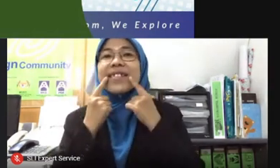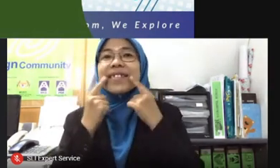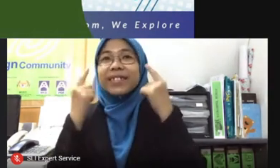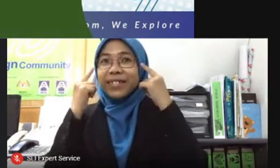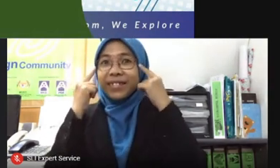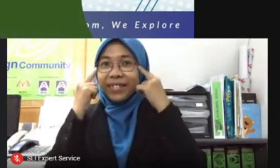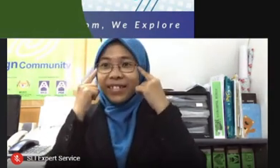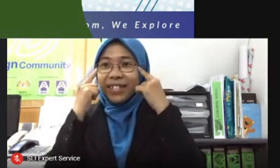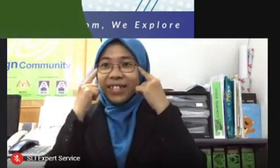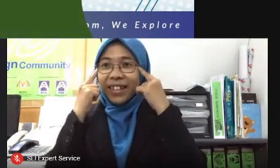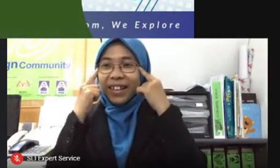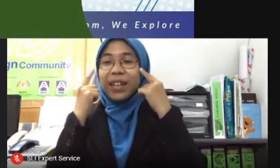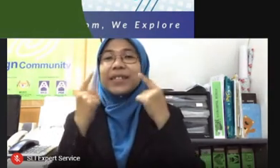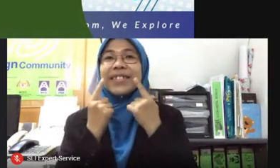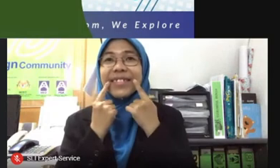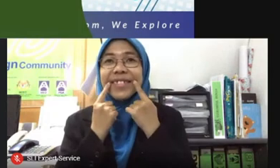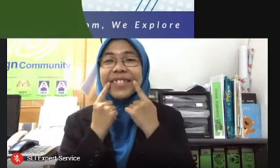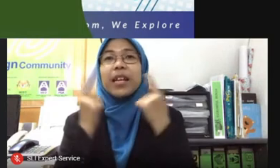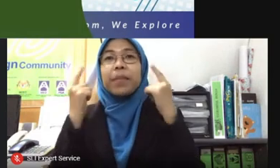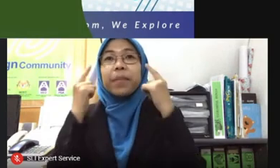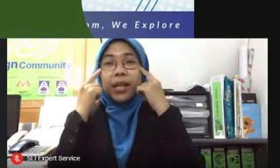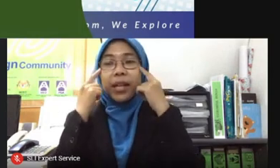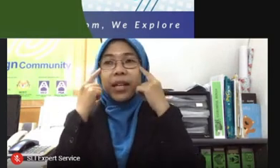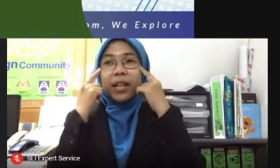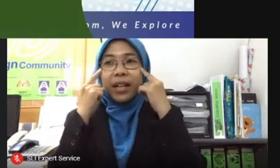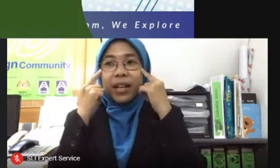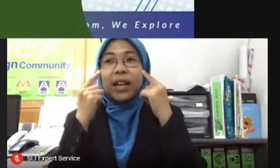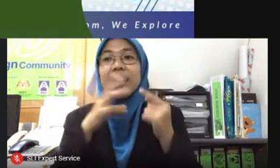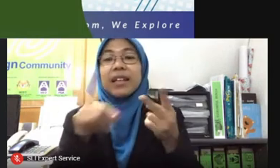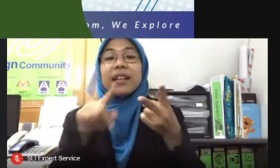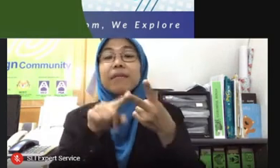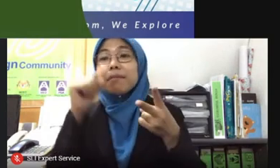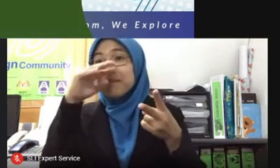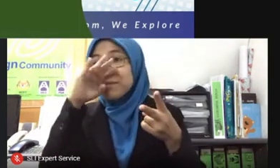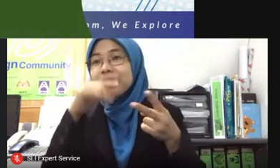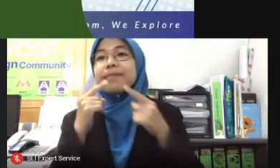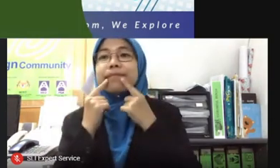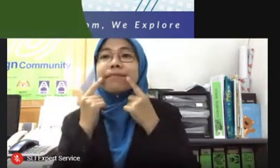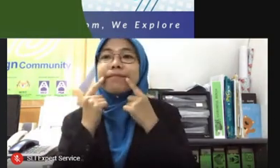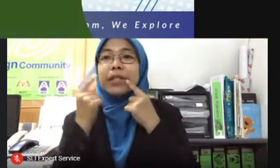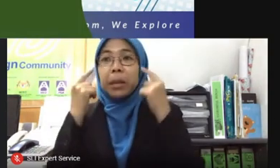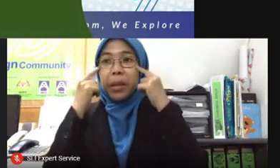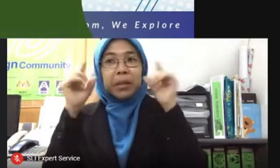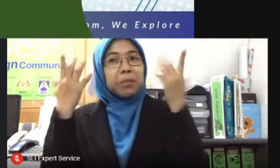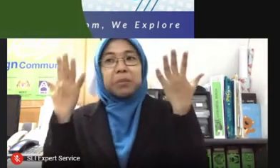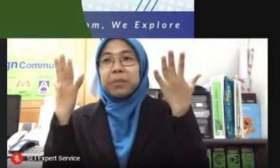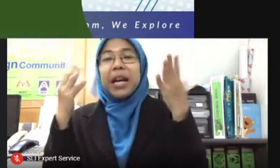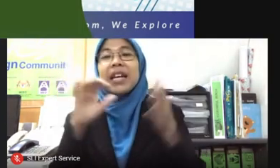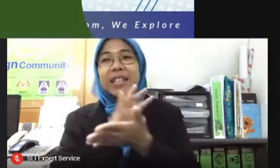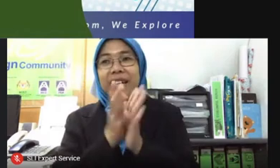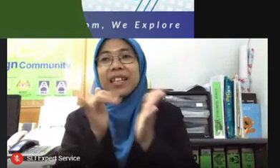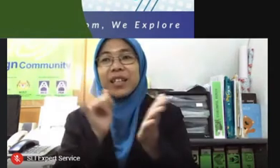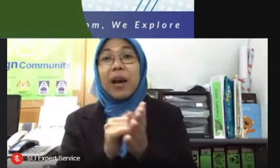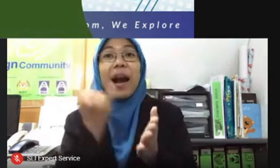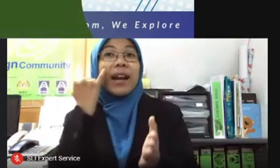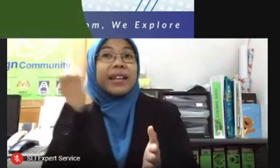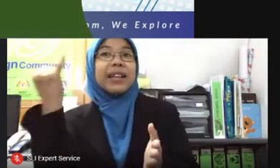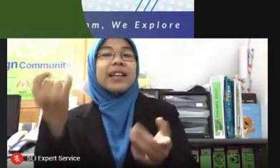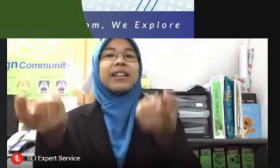Satu otot di mulut dan juga satu di mata. Kalau mata, yang true smile tu mulut je, mata tak ada bergerak. So kat situ idea